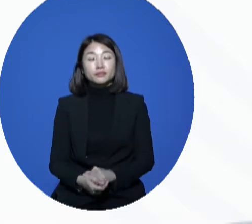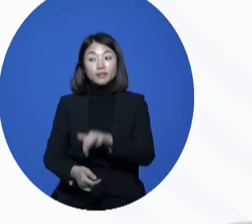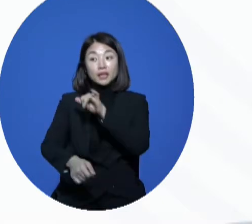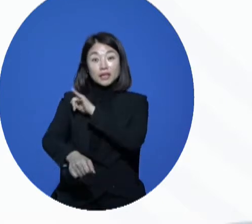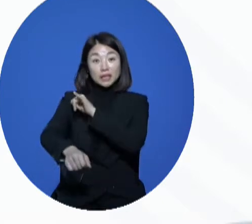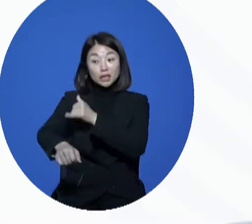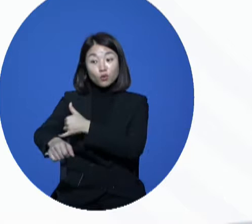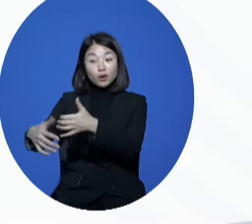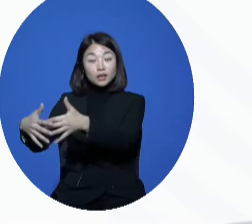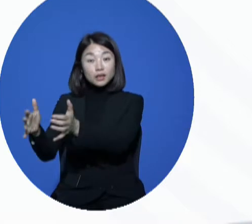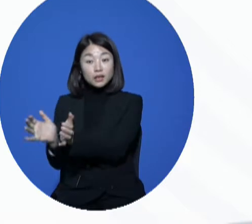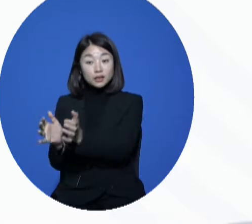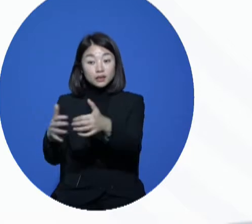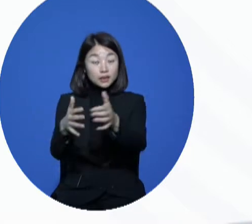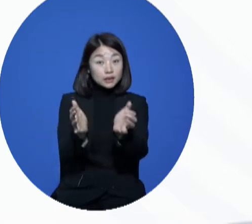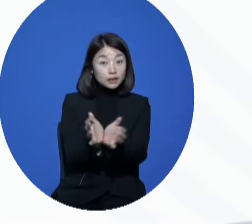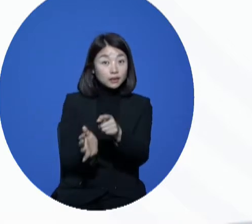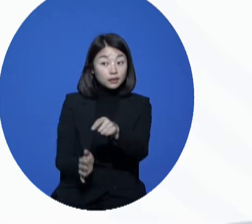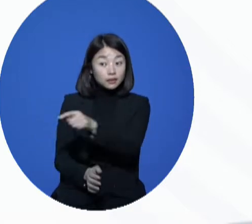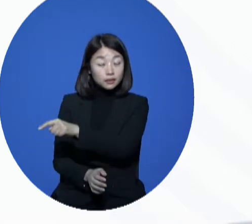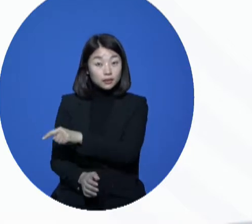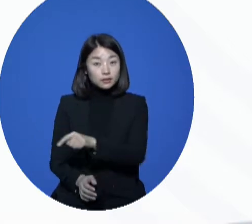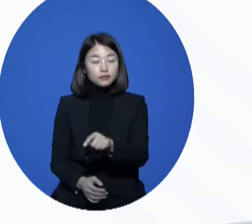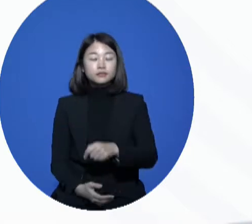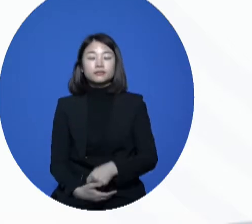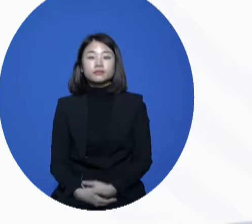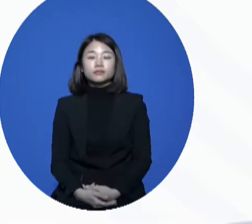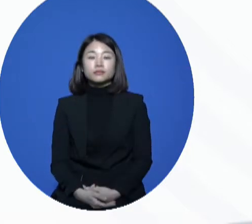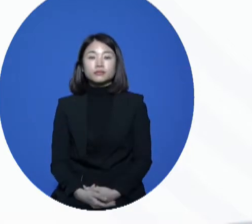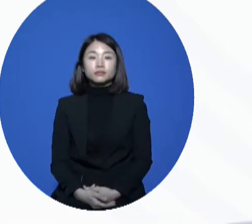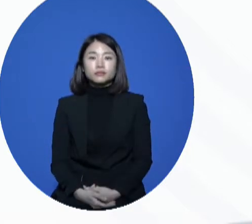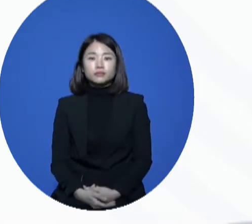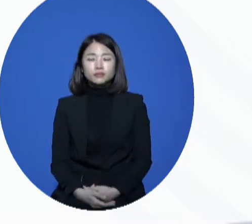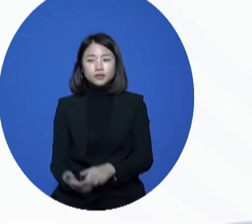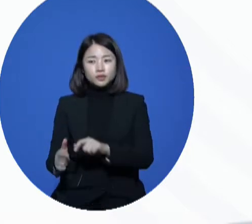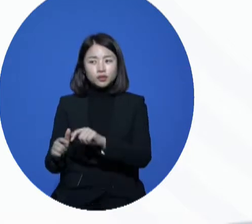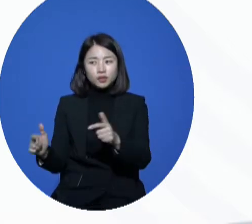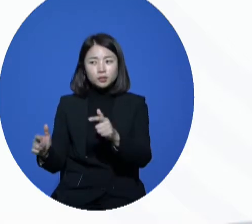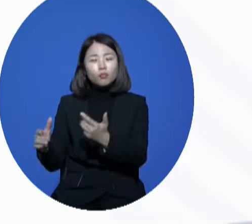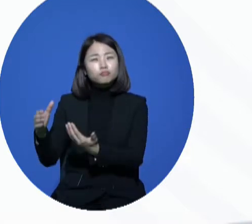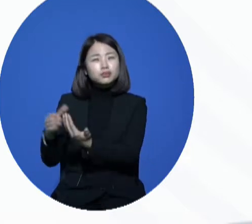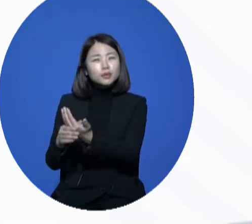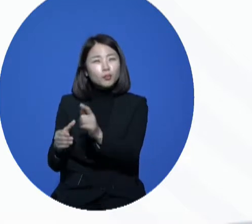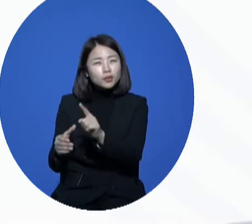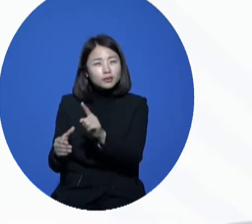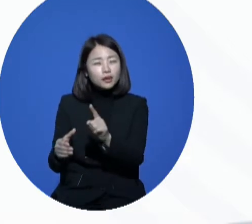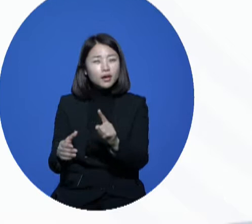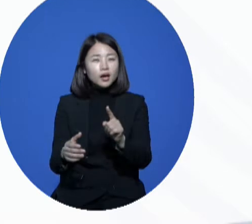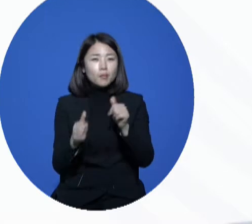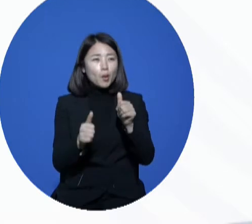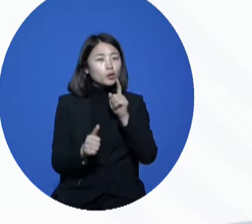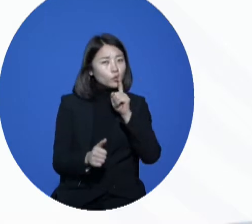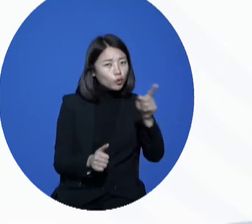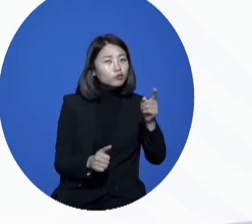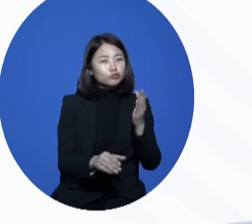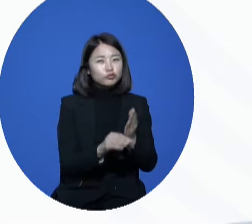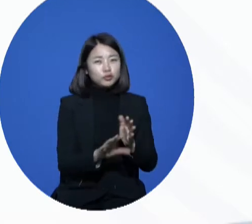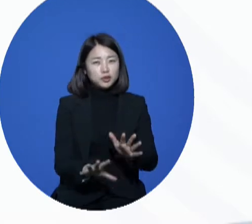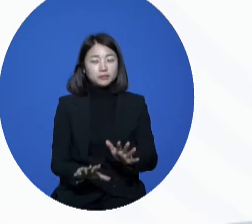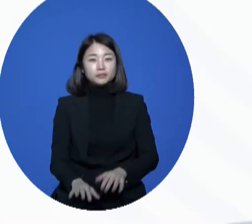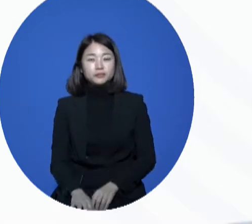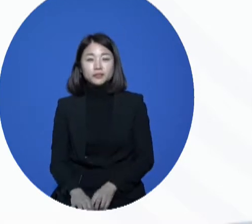인권 단체들을 상대로 여러 사건에 대해서 우리가 제소를 하고 상고를 하고